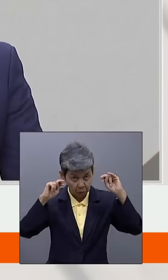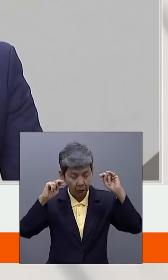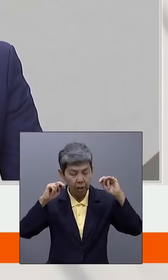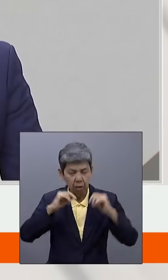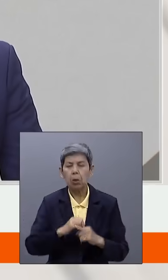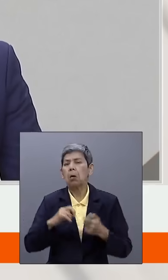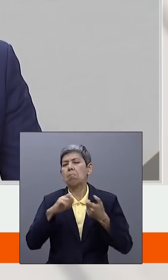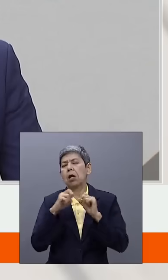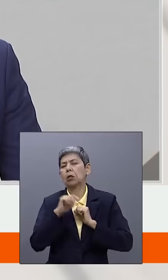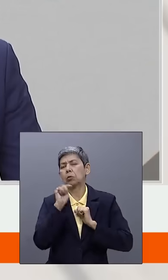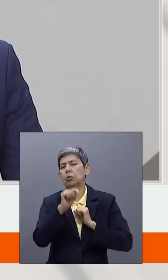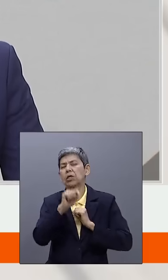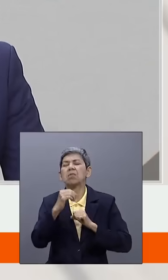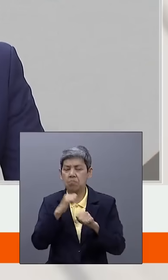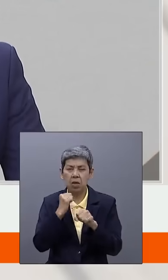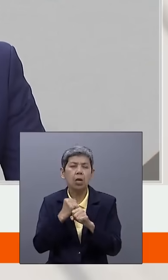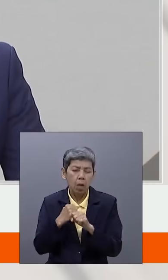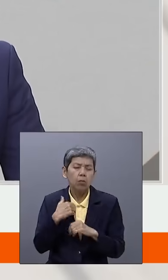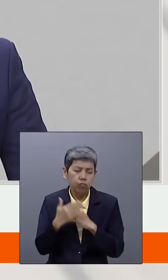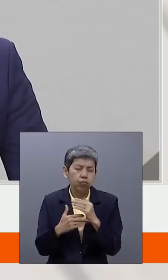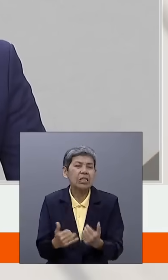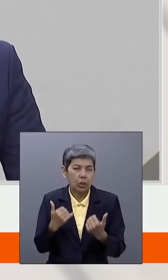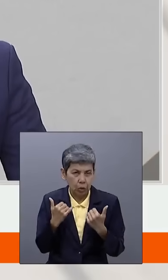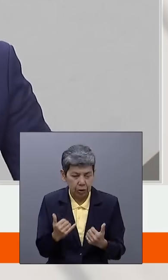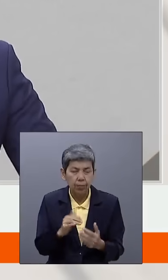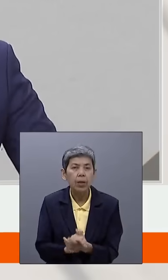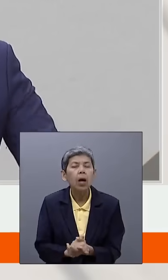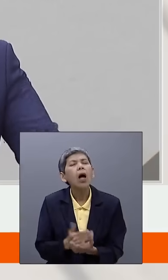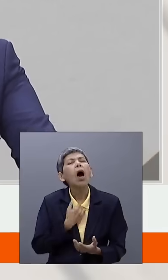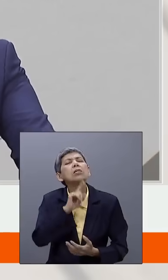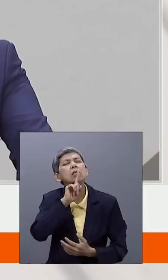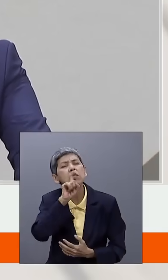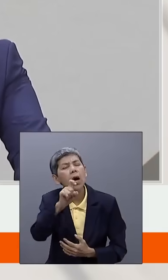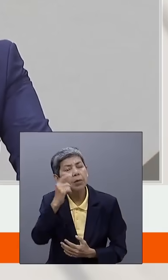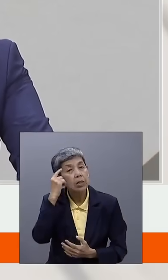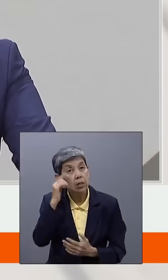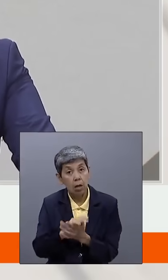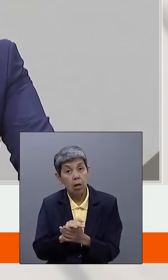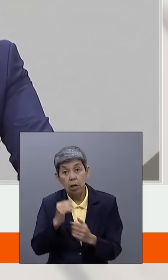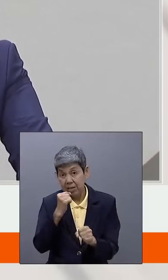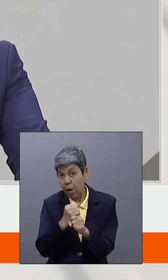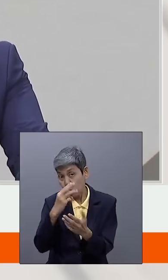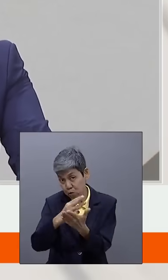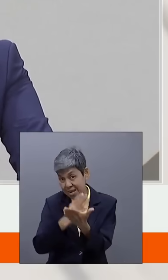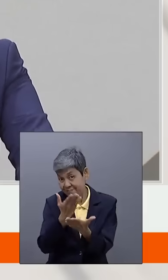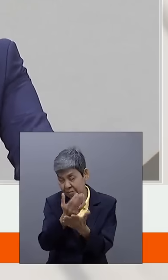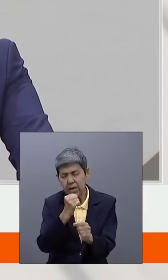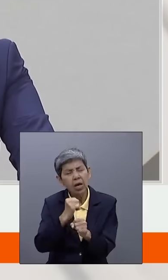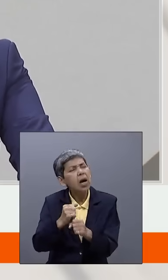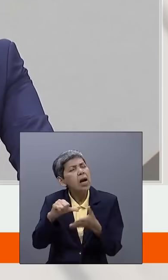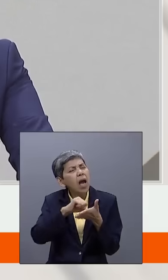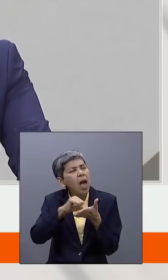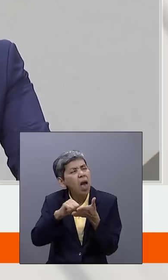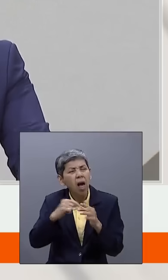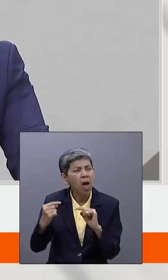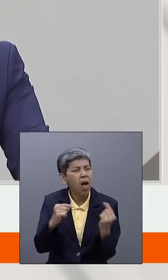ป็นปัจจัยหลักๆที่ทำให้สถานการณ์ก็เดินมาถึงวันนี้ค่ะอาจารย์มองว่าในฐานะนักวิชาการอะไรจะเป็นทางออกของความขัด